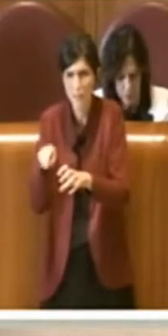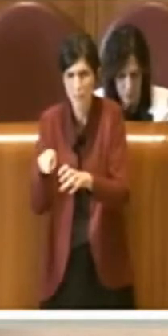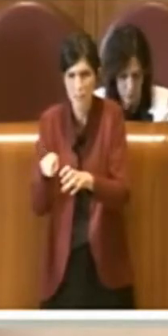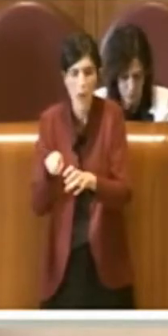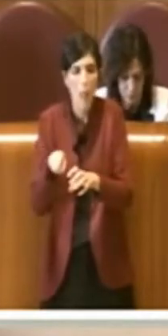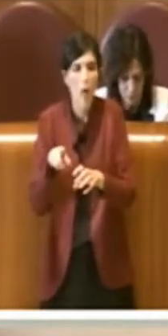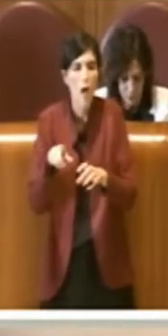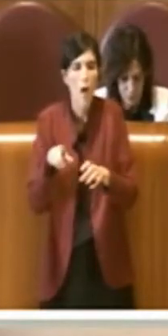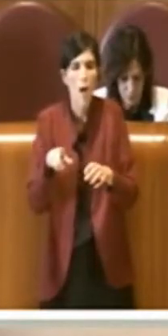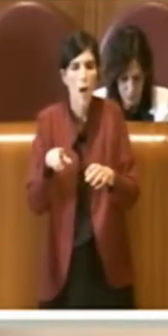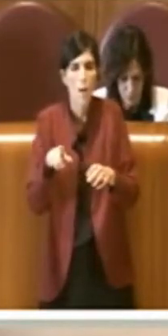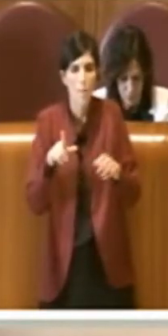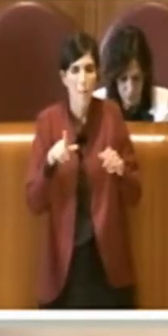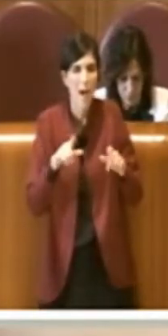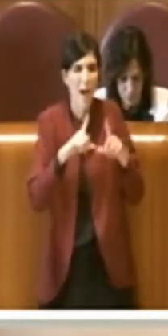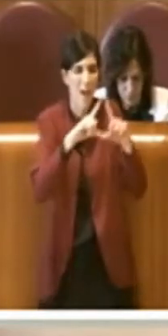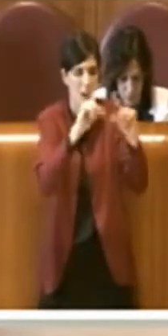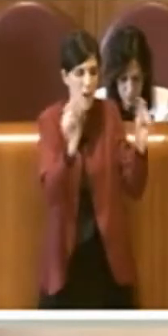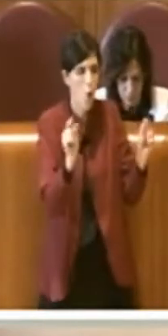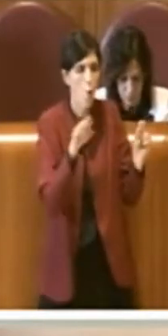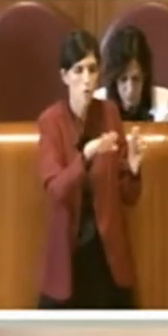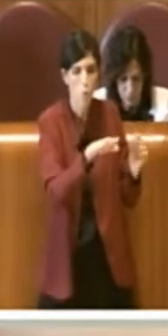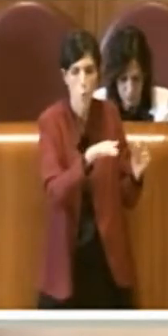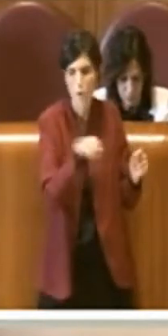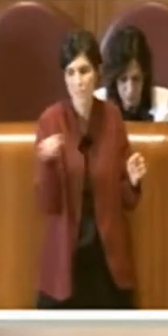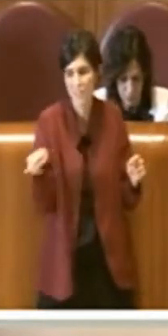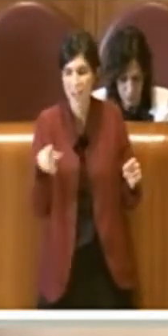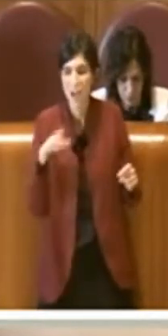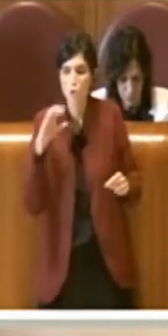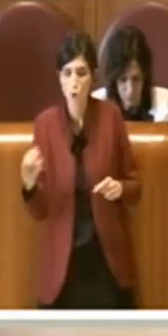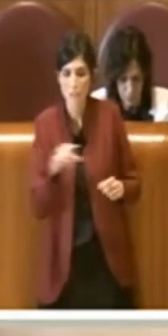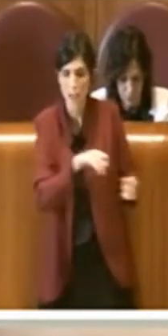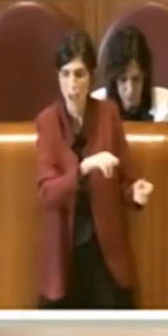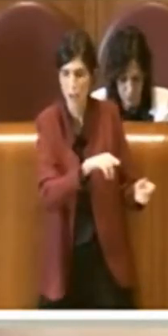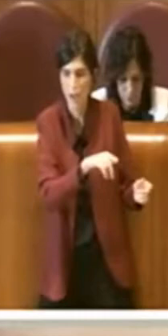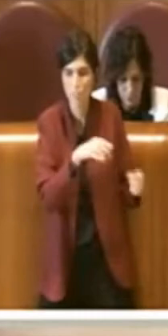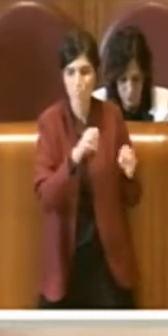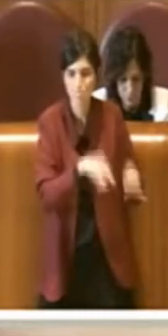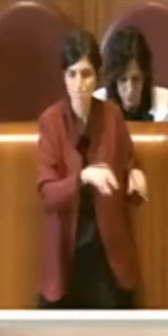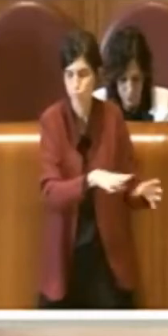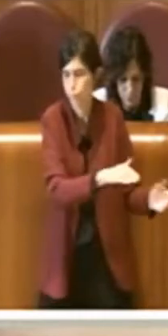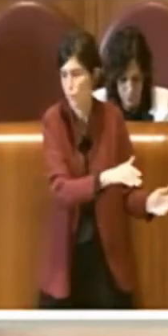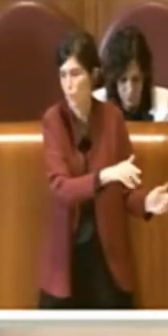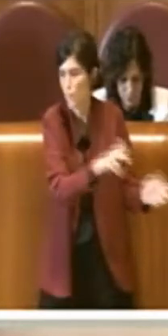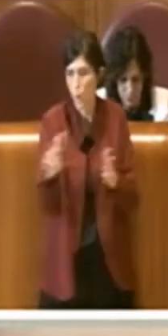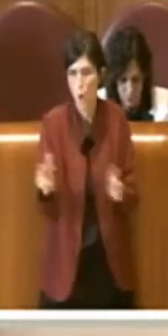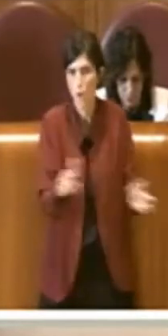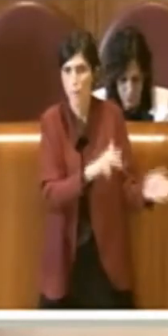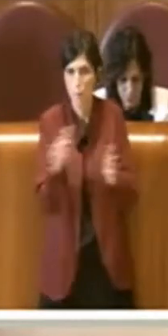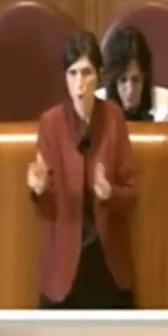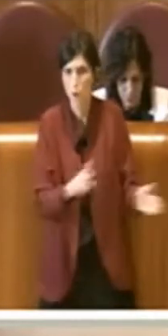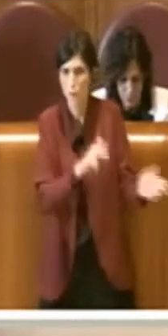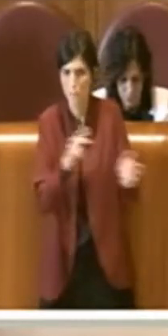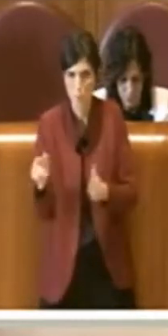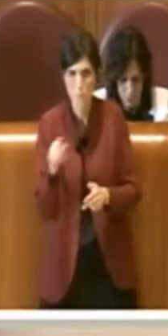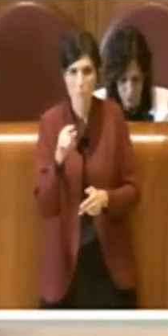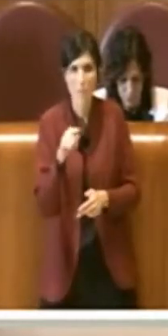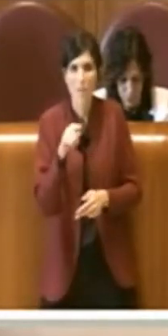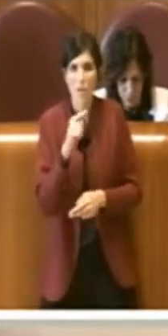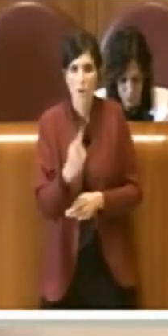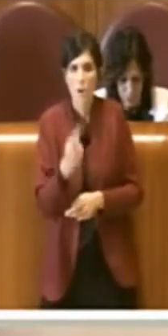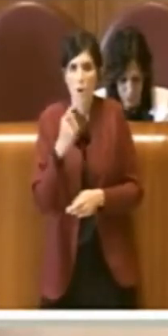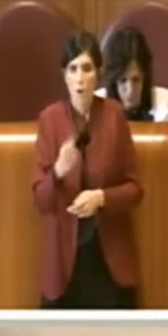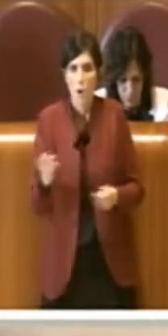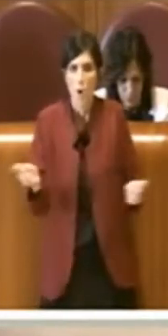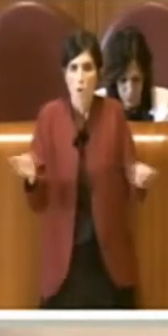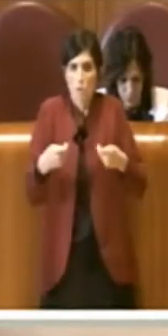portava i rifiuti in Toscana. Hanno sequestrato un impianto. Il governatore Rossi, in quell'occasione, si è